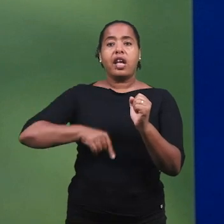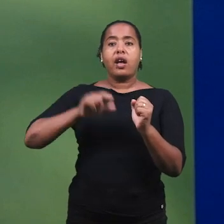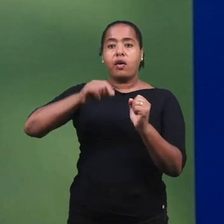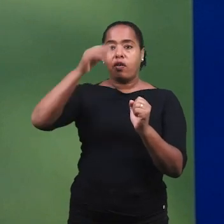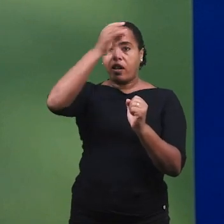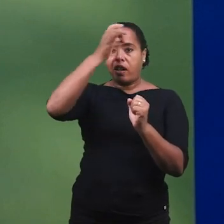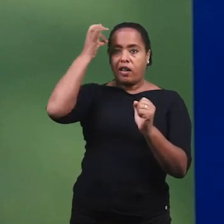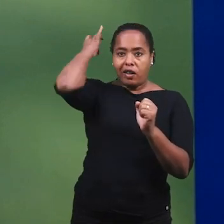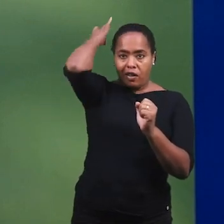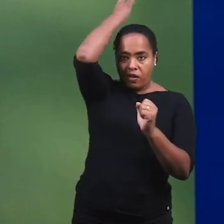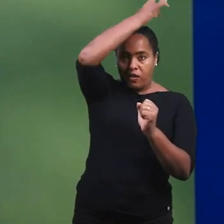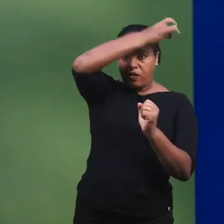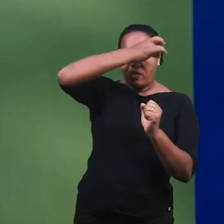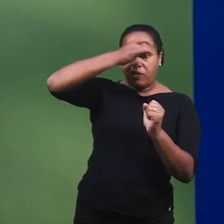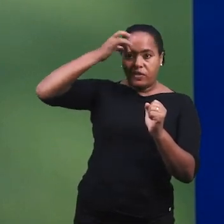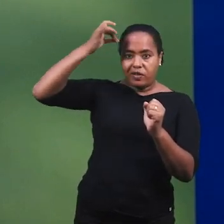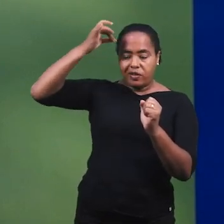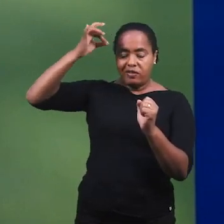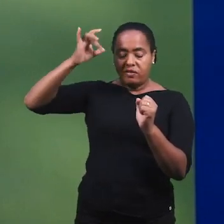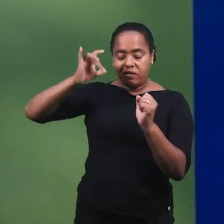чтобы Дух Святой